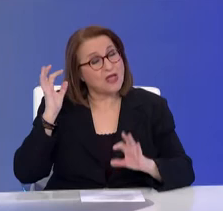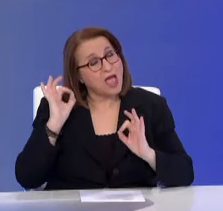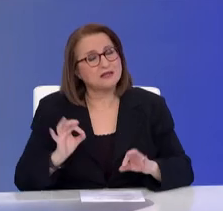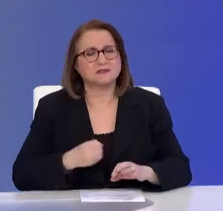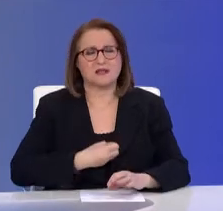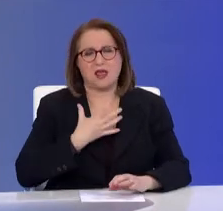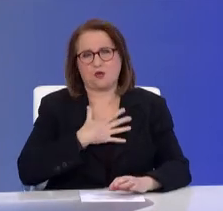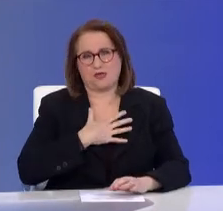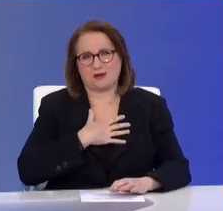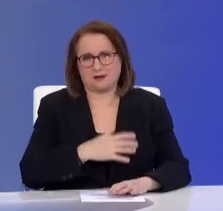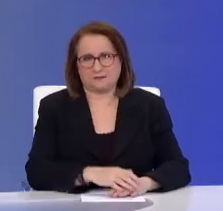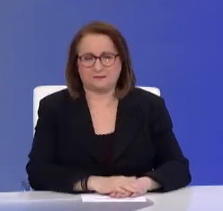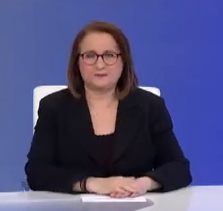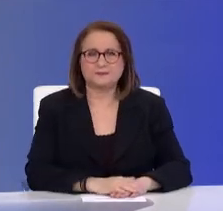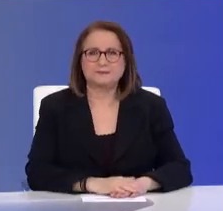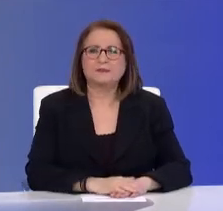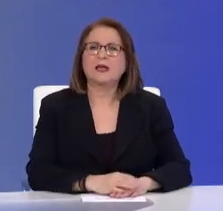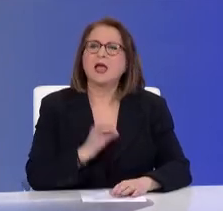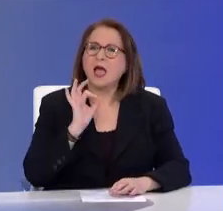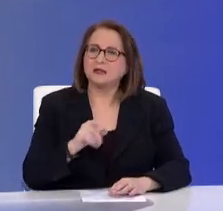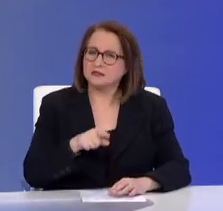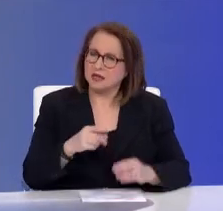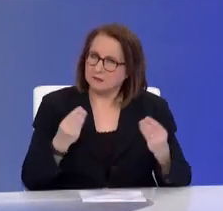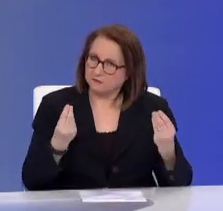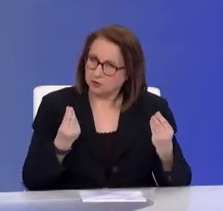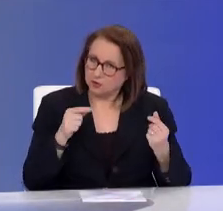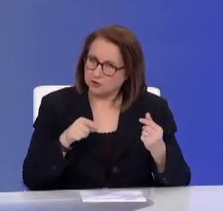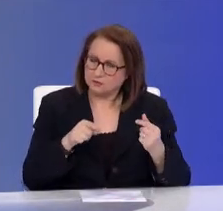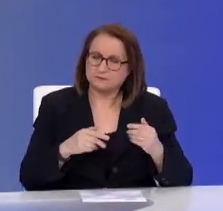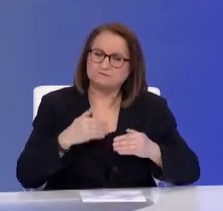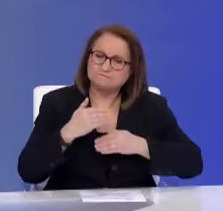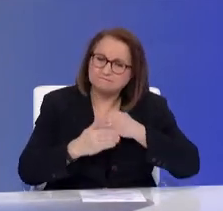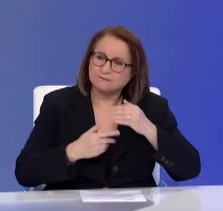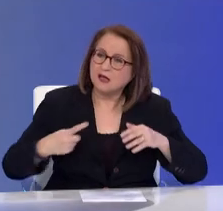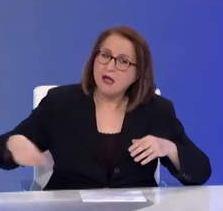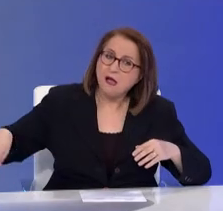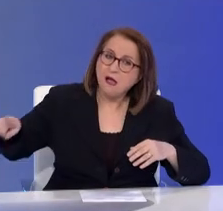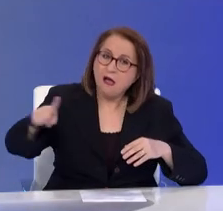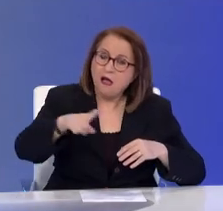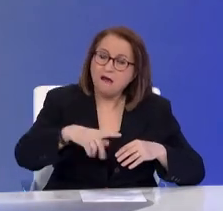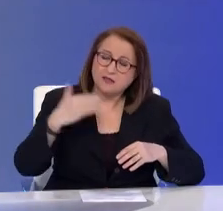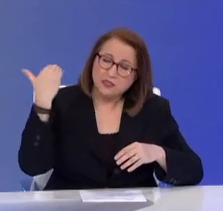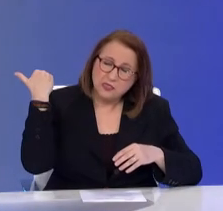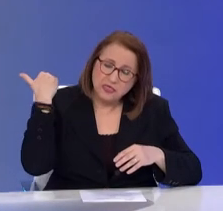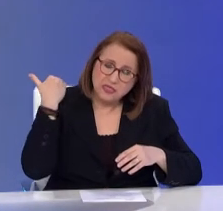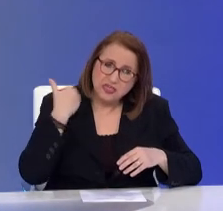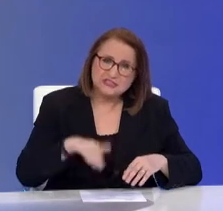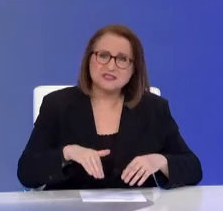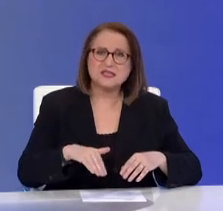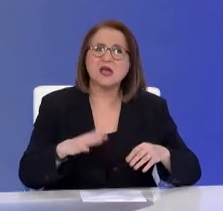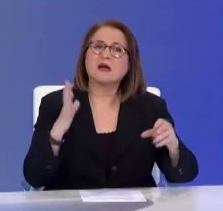Έτσι δημιουργήθηκε μέσω της αυταπάρνησής τους ένα